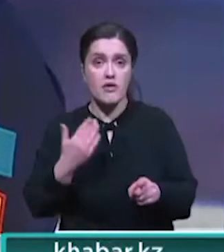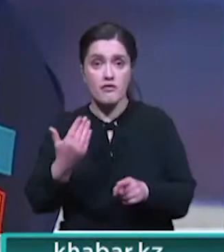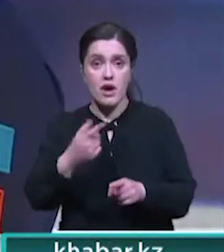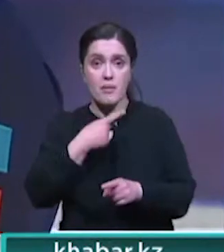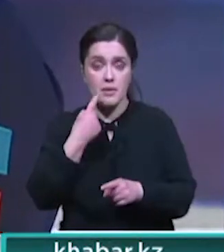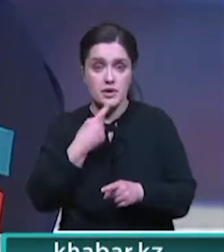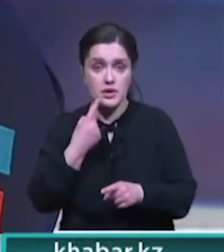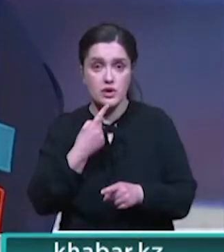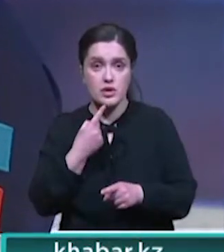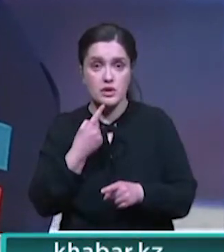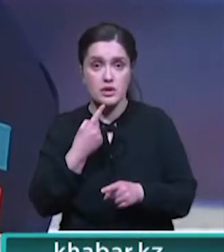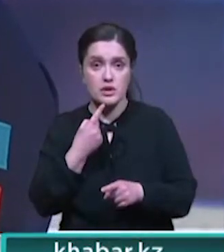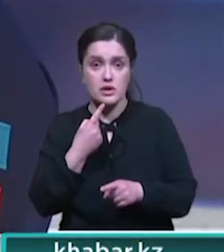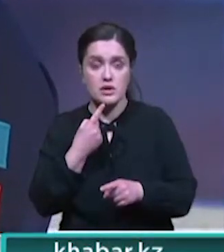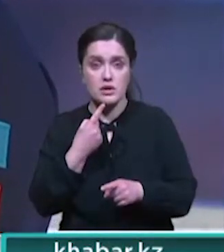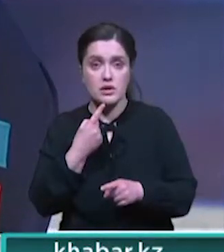подчеркнули,